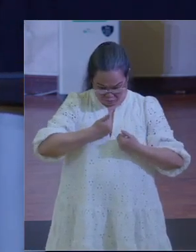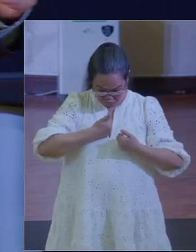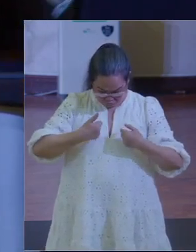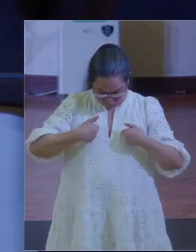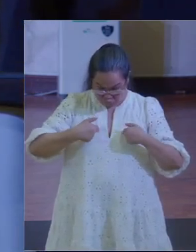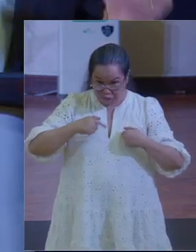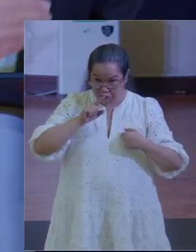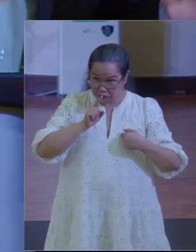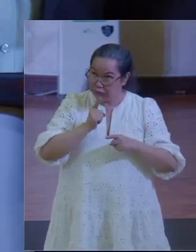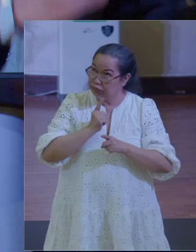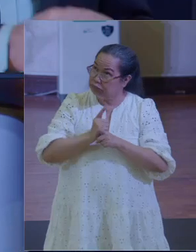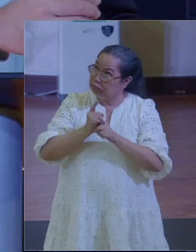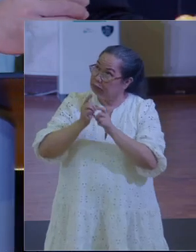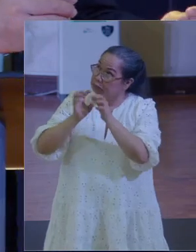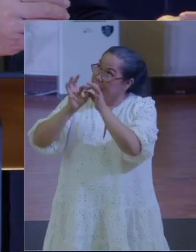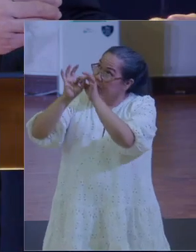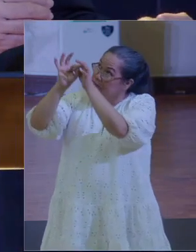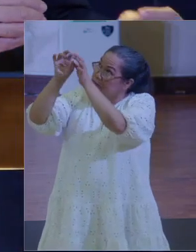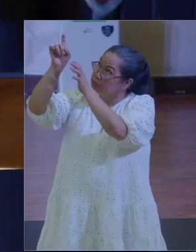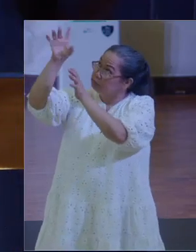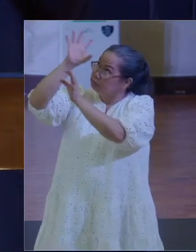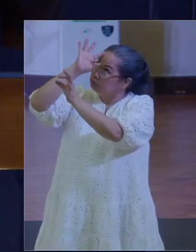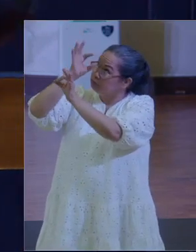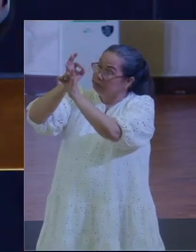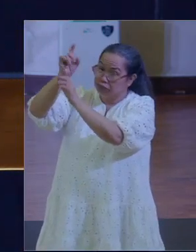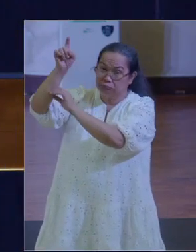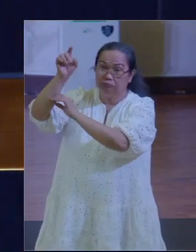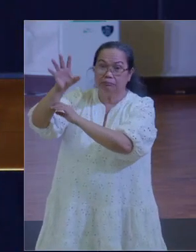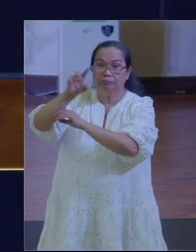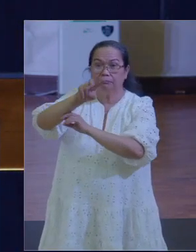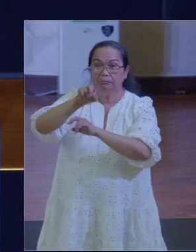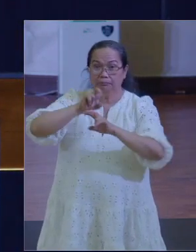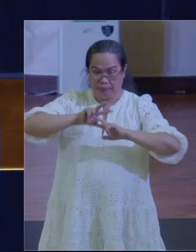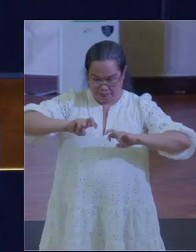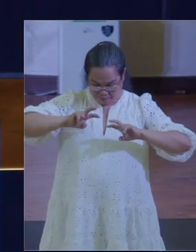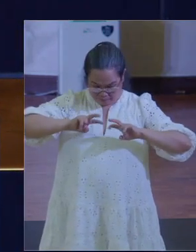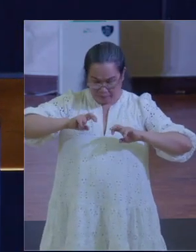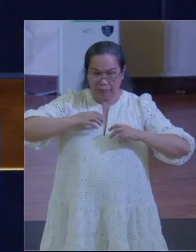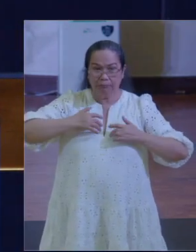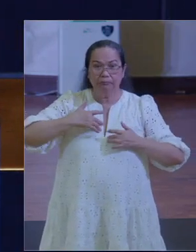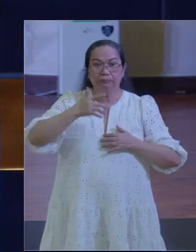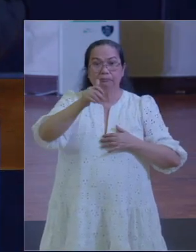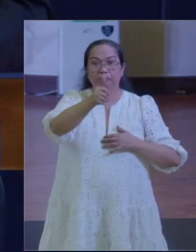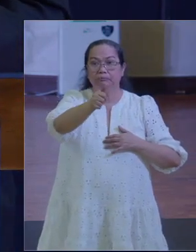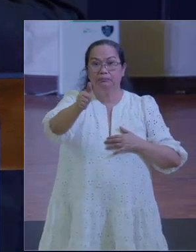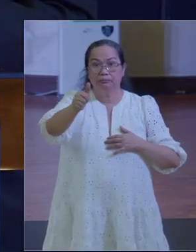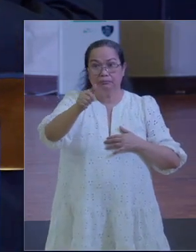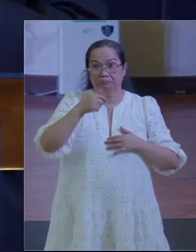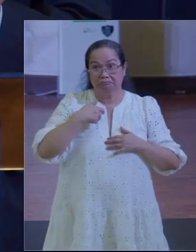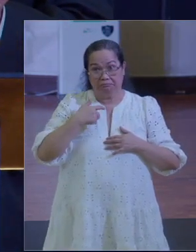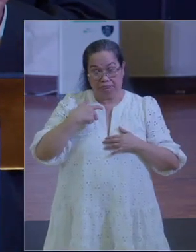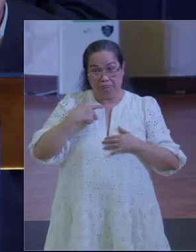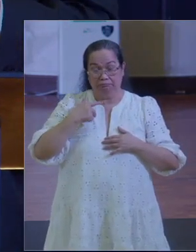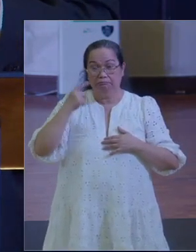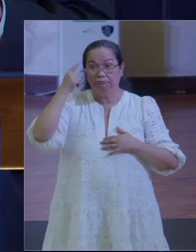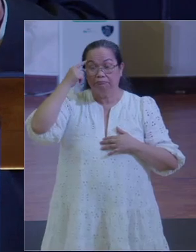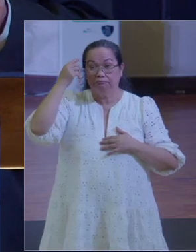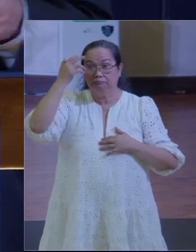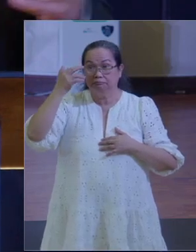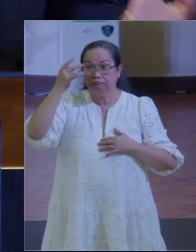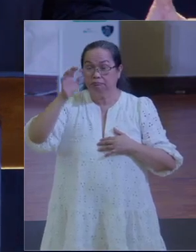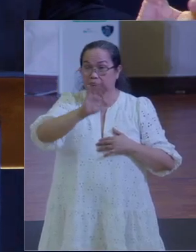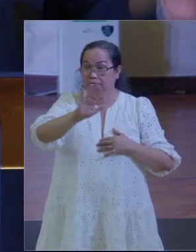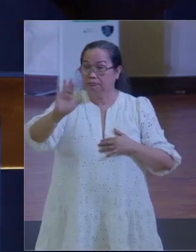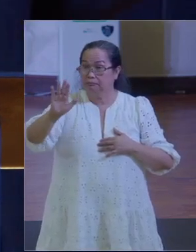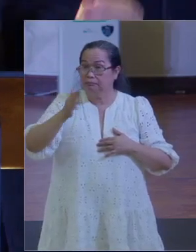kayo ay nasa pananampalataya. Subukin ninyo ang inyong sarili. O hindi ba ninyo natatalastas ito tungkol sa